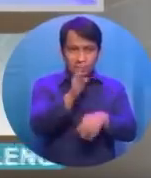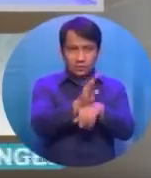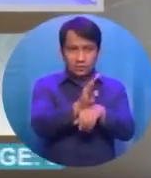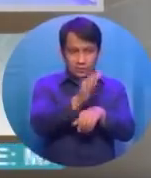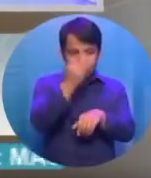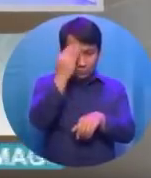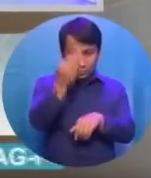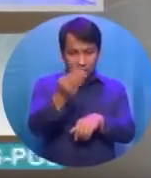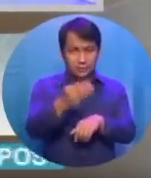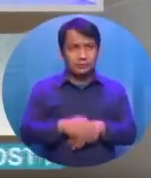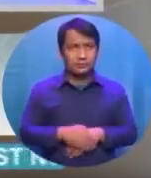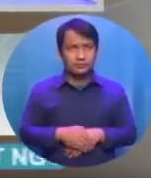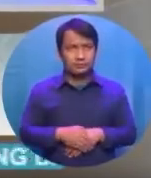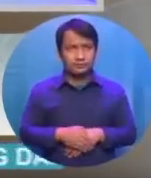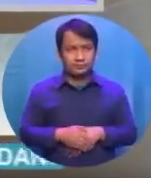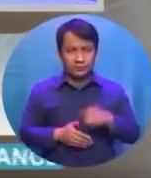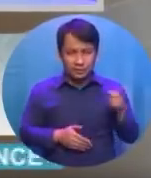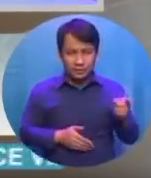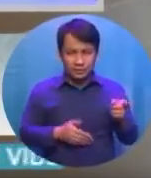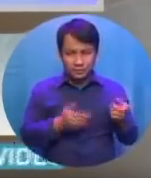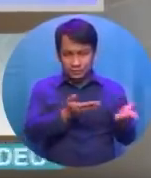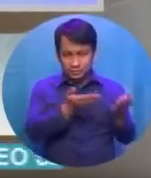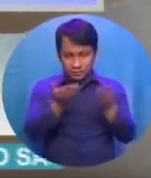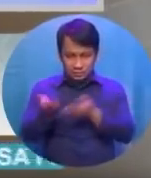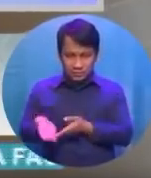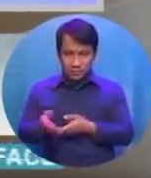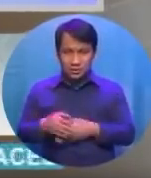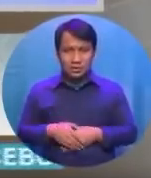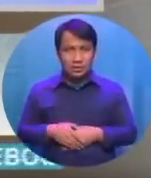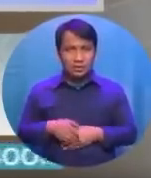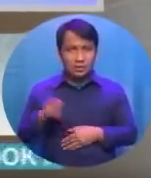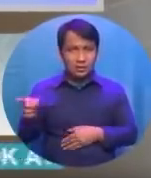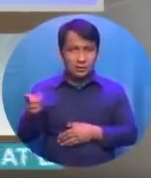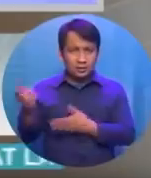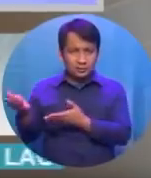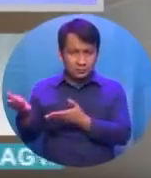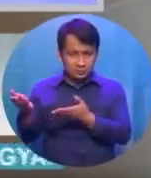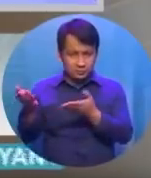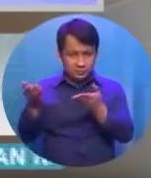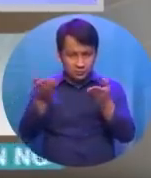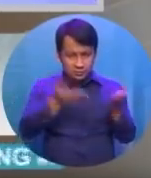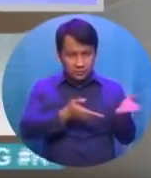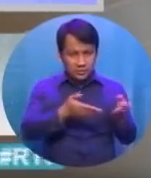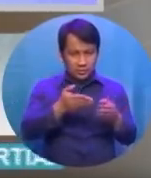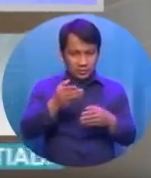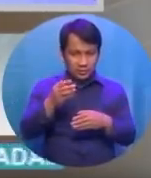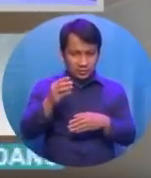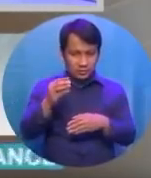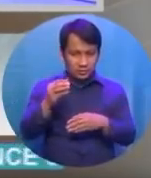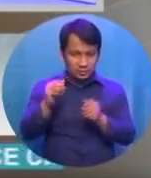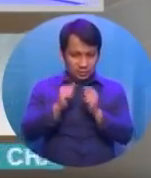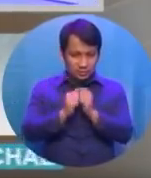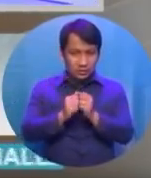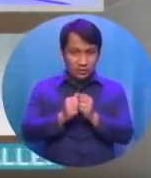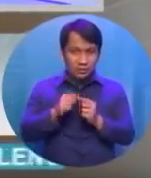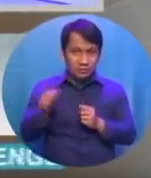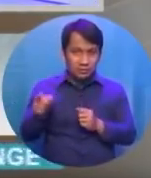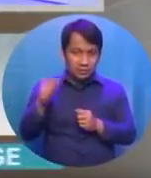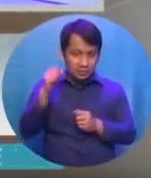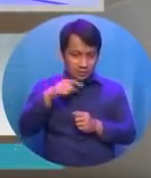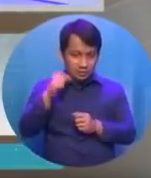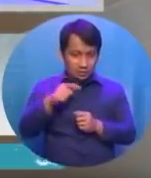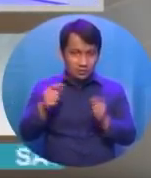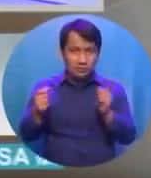Bulacan. Tapos dadalhin ka namin sa tinitirahan ni Marilyn at nung kanyang ate.